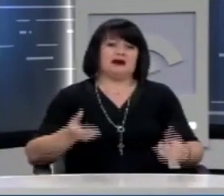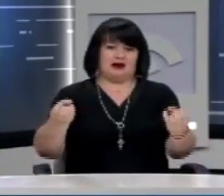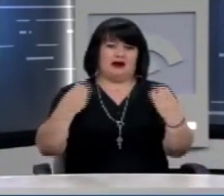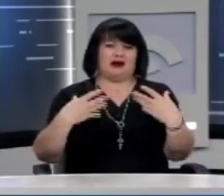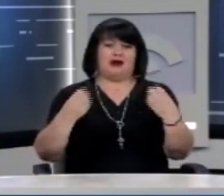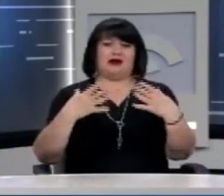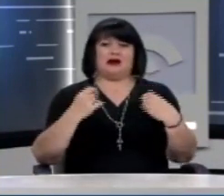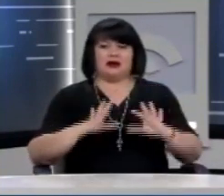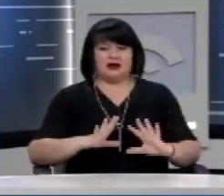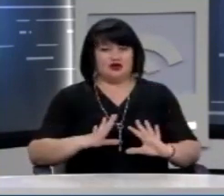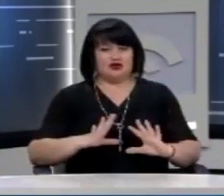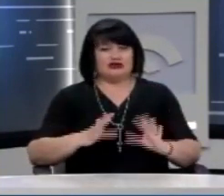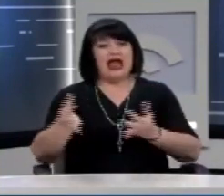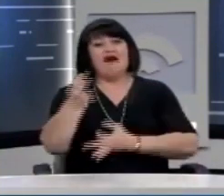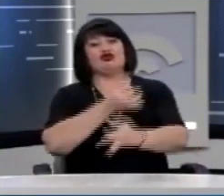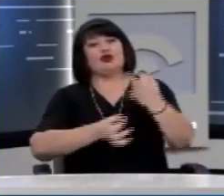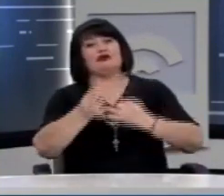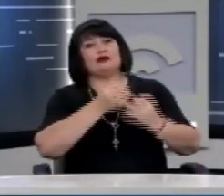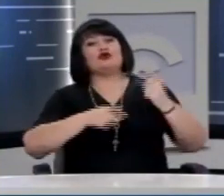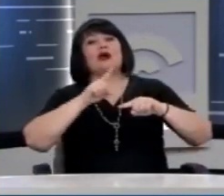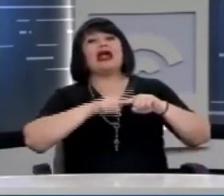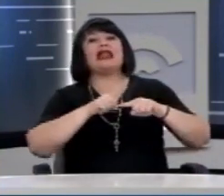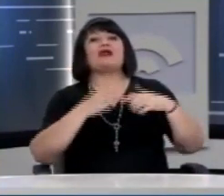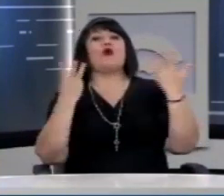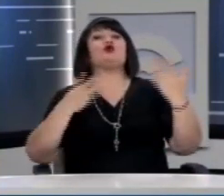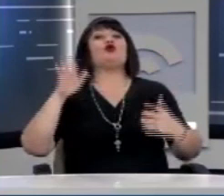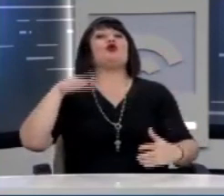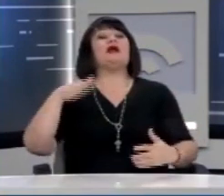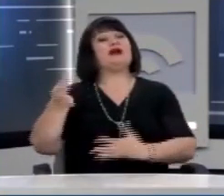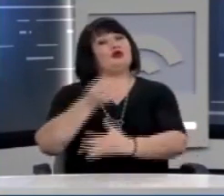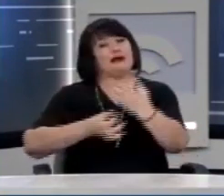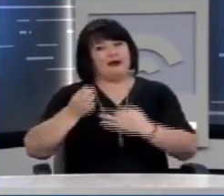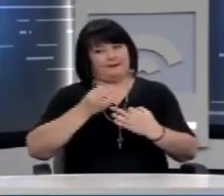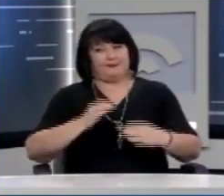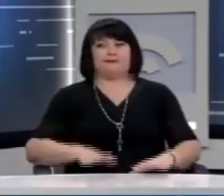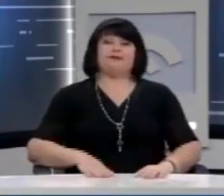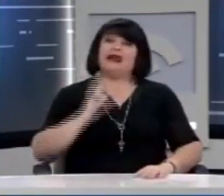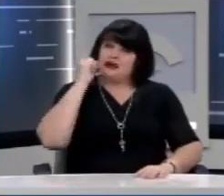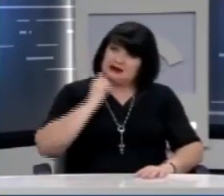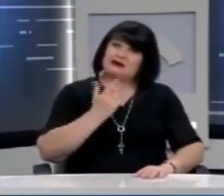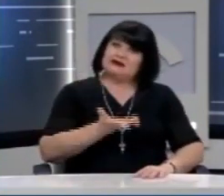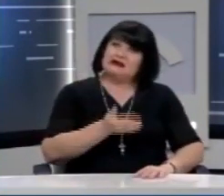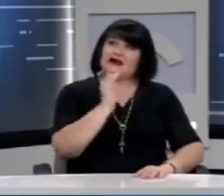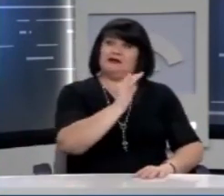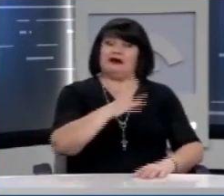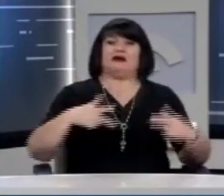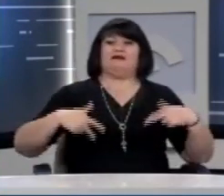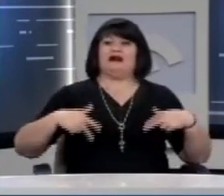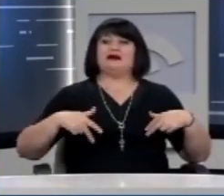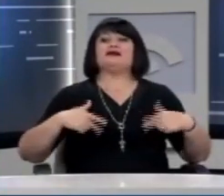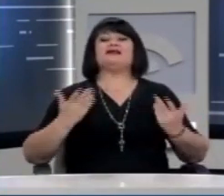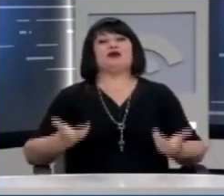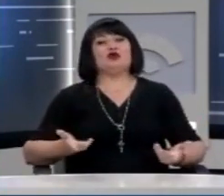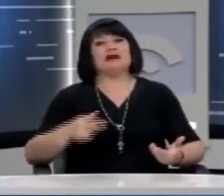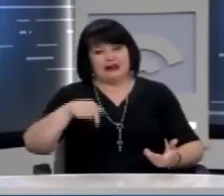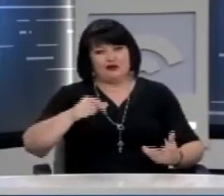ανακοινώσει τις συστάσεις της για την Ελλάδα στις 8 του Ιουλίου. Γνωρίζαμε, κύριοι της κυβέρνησης, ότι